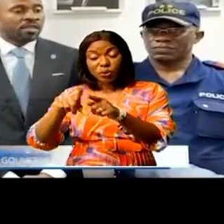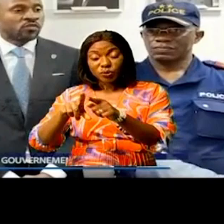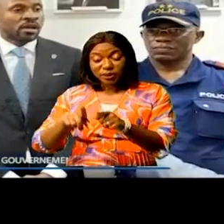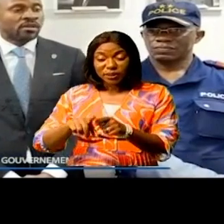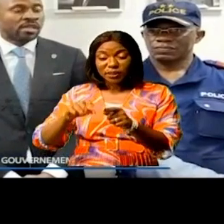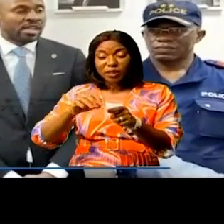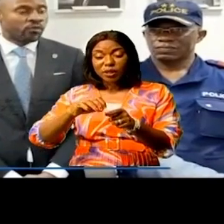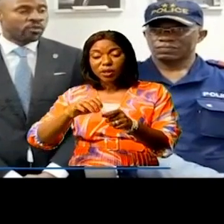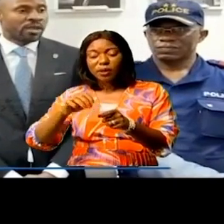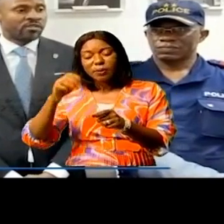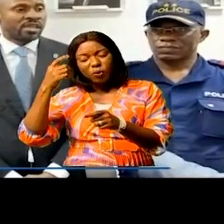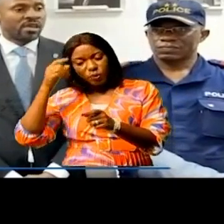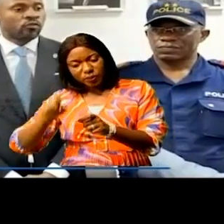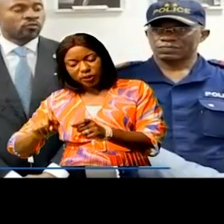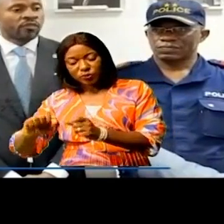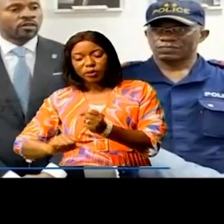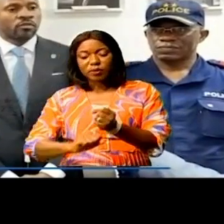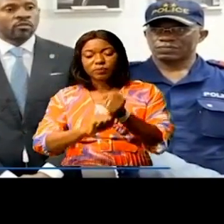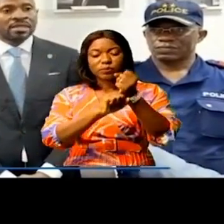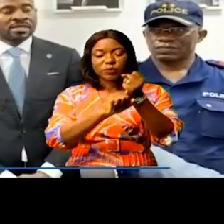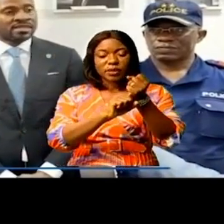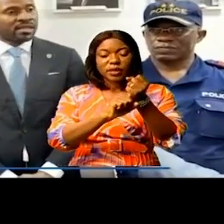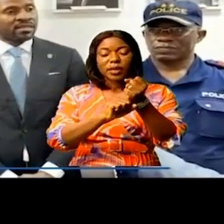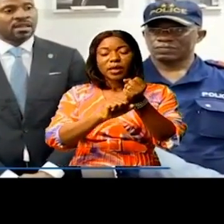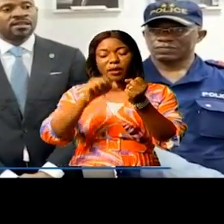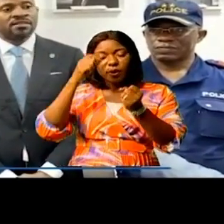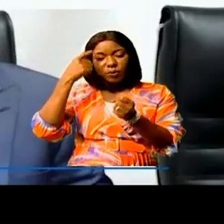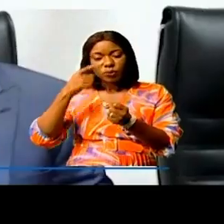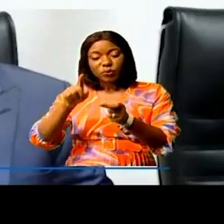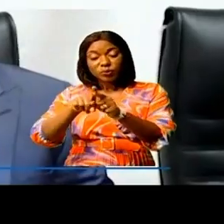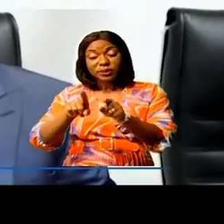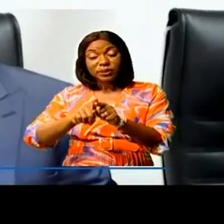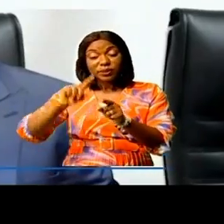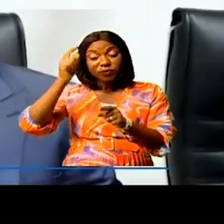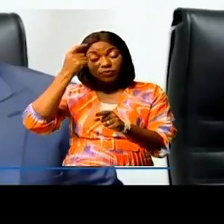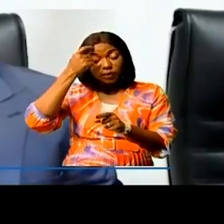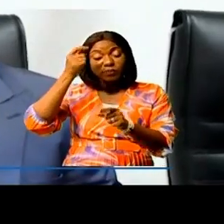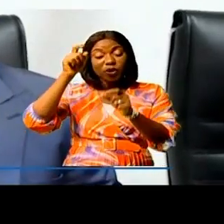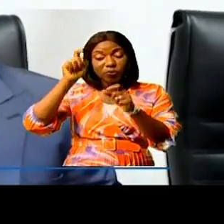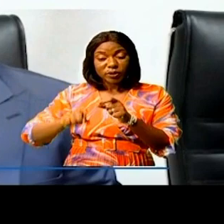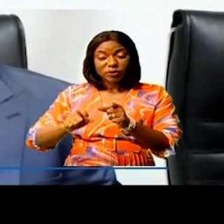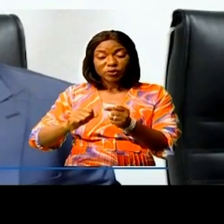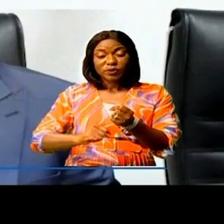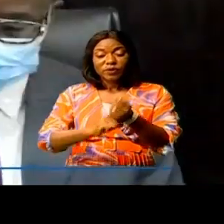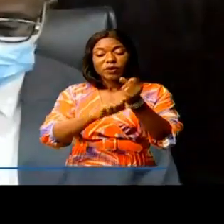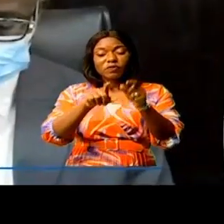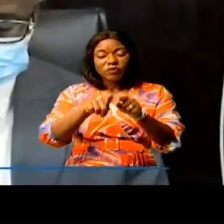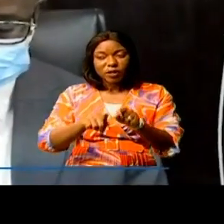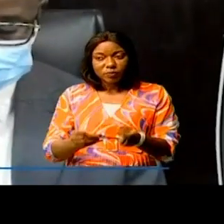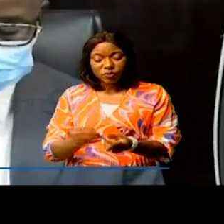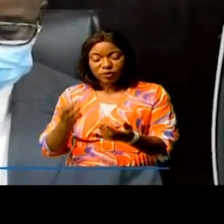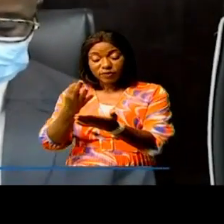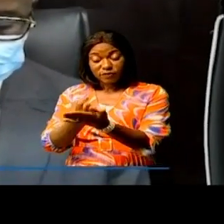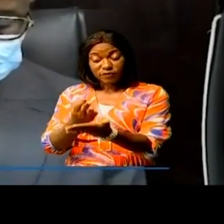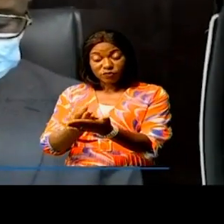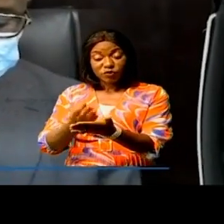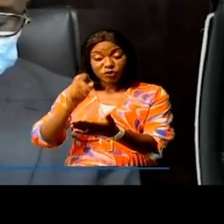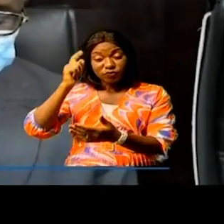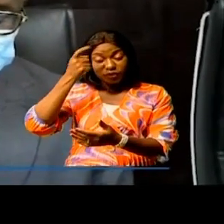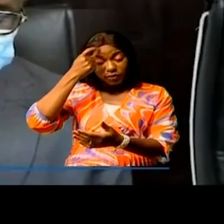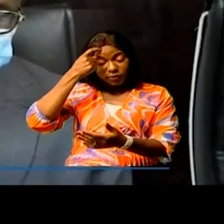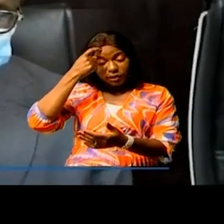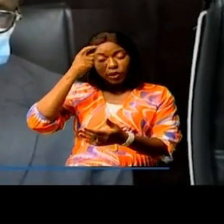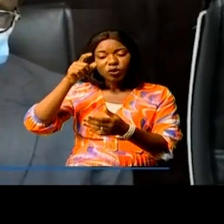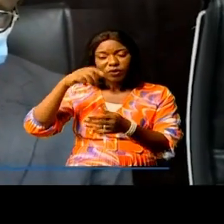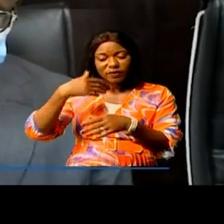un besoin d'un appui humanitaire, le gouvernement s'y attelle, les états des lieux s'effondrent, donc des rapports qui seront faits, le gouvernement pourra agir